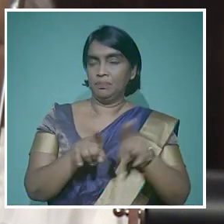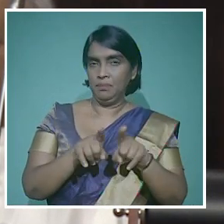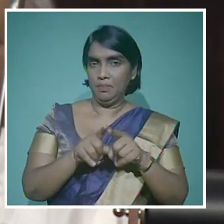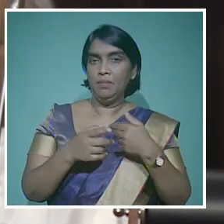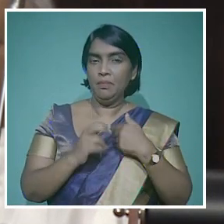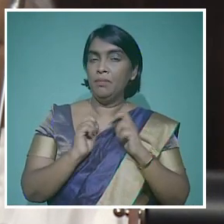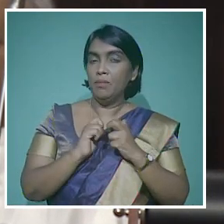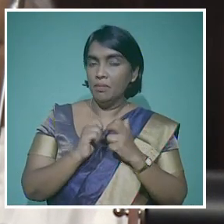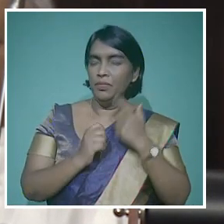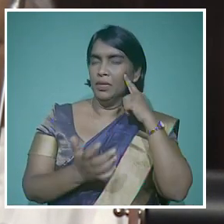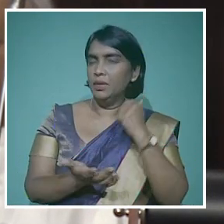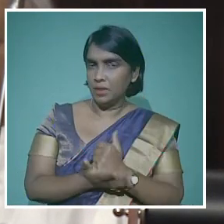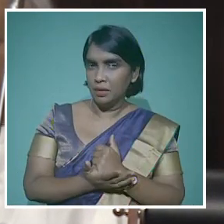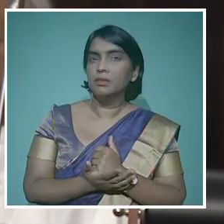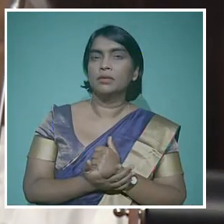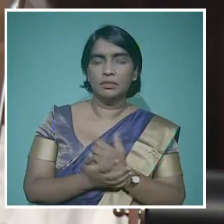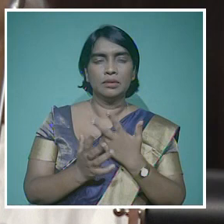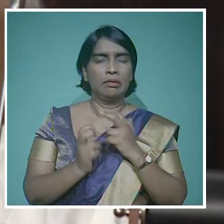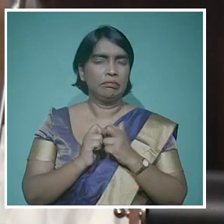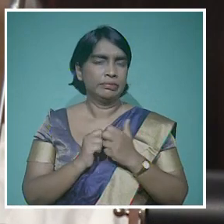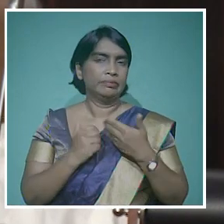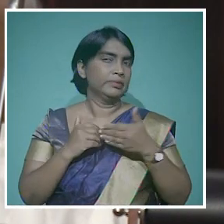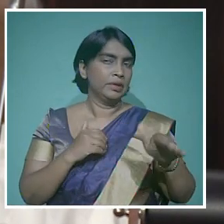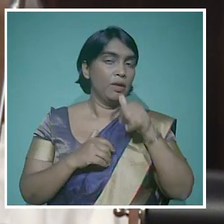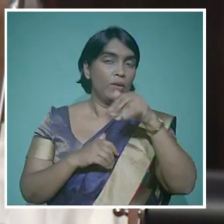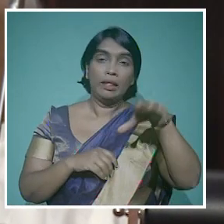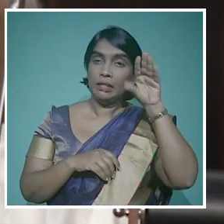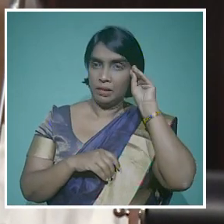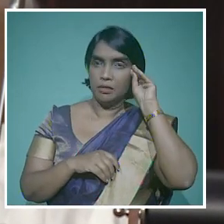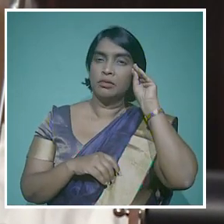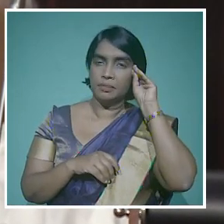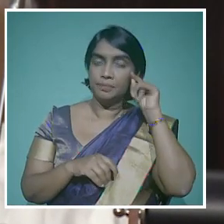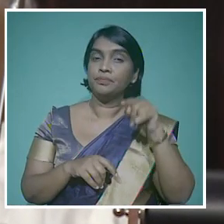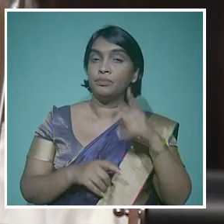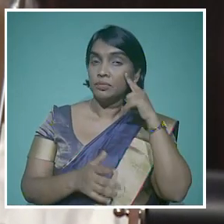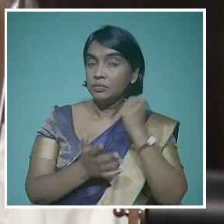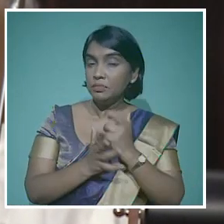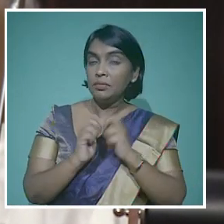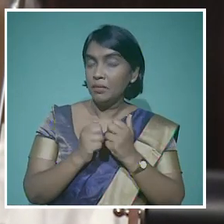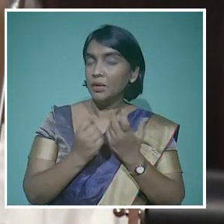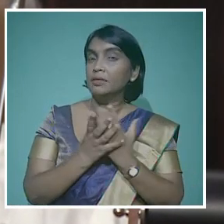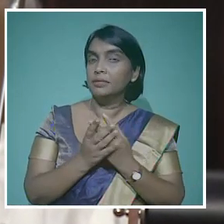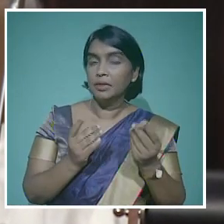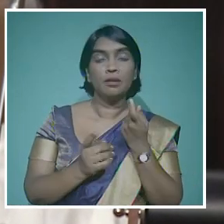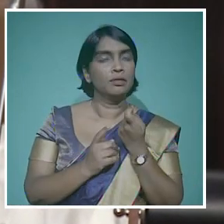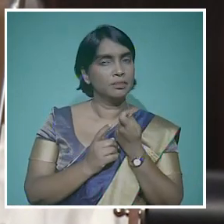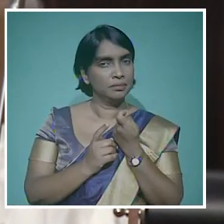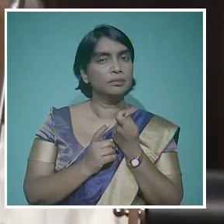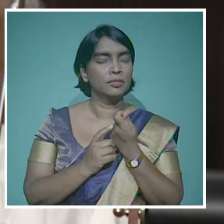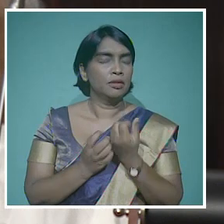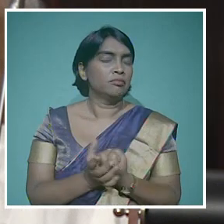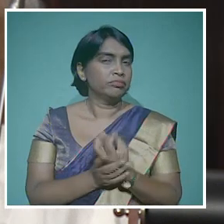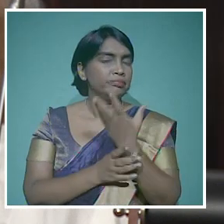මේ අර්බුදයේ දුෂ්කර හා සංකීර්ණ බව අවබෝධය කරගනිමු. අර්බුදයෙන් ගොඩීම සඳහා ආර්ථිකය